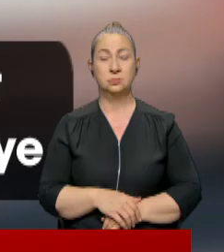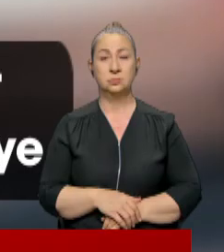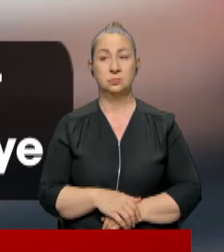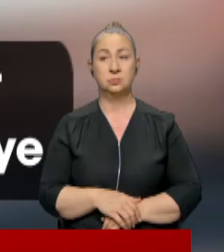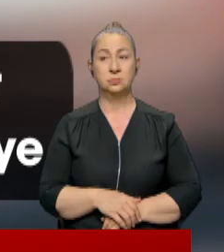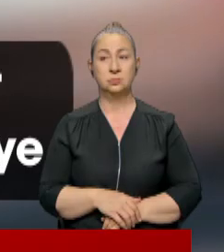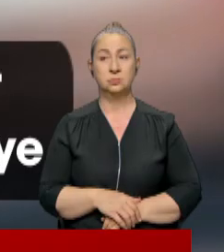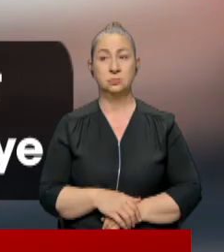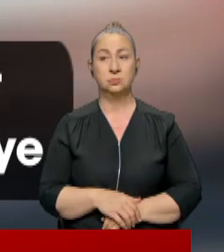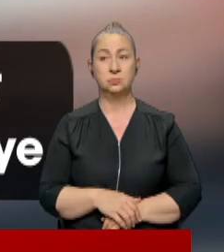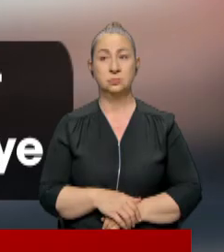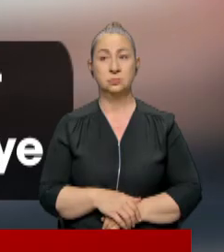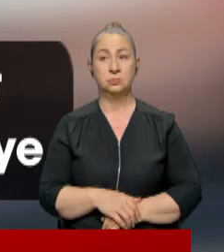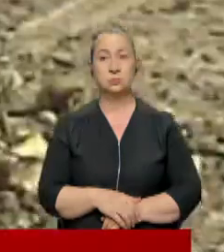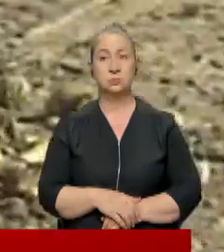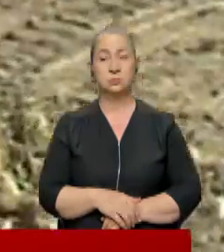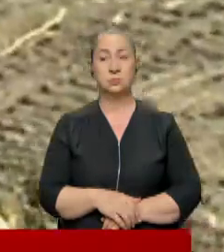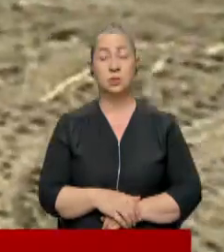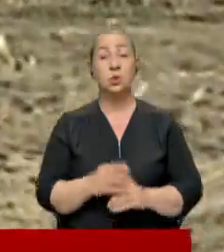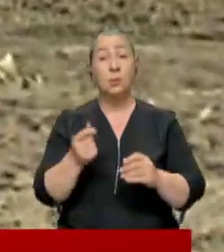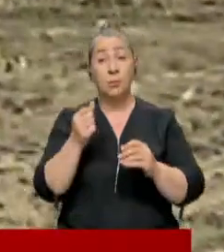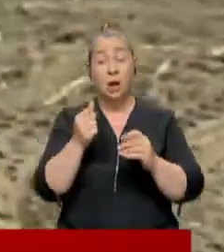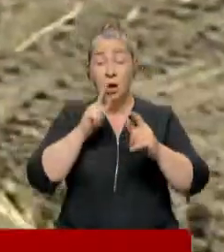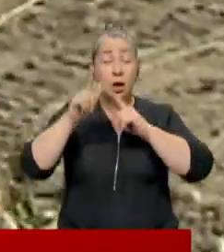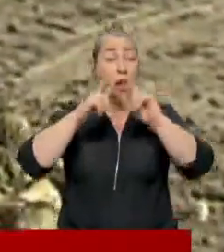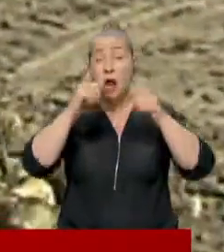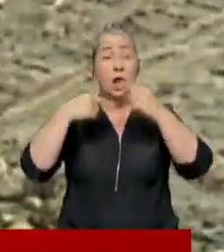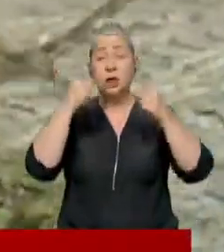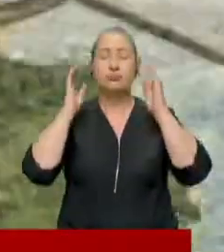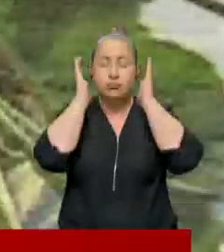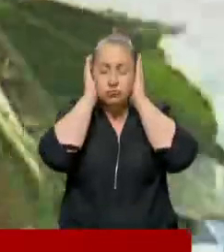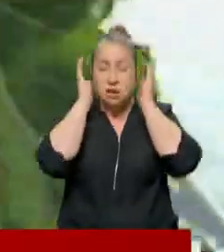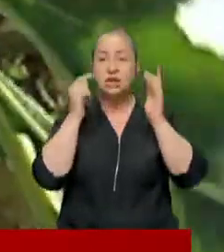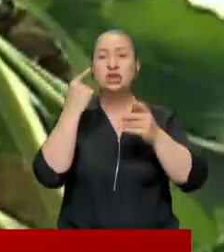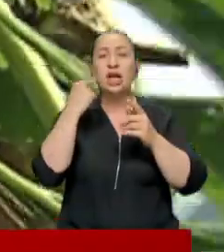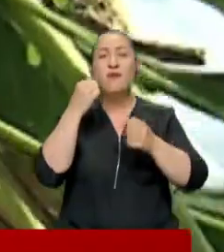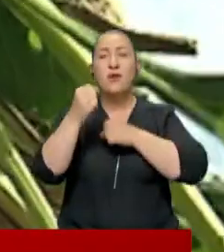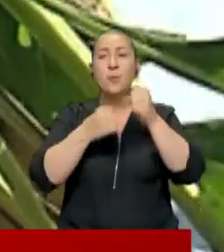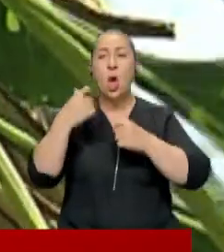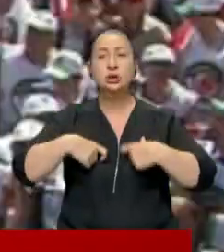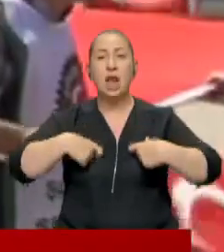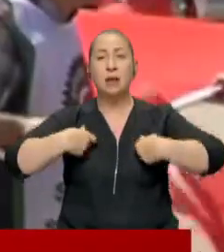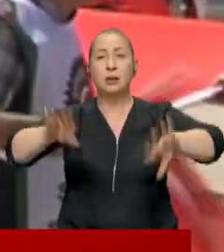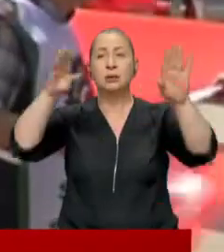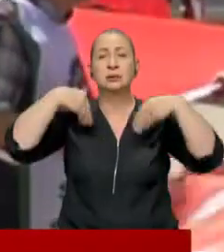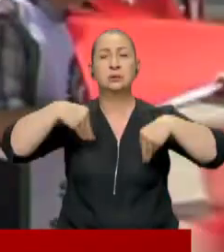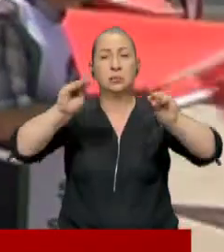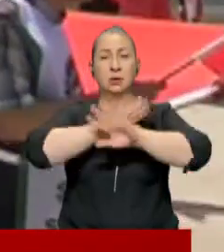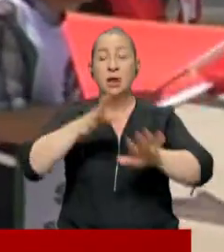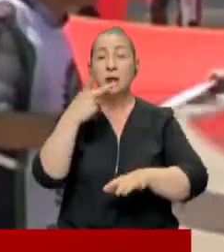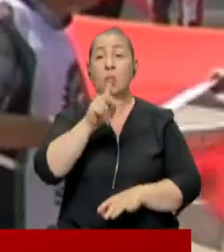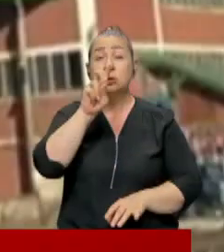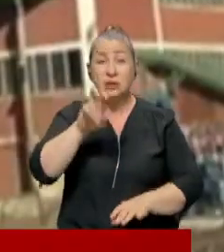özelleştirilirse ülke kaosa gider diye. Yükselen seslere kulak tıkandı, şeker fabrikaları özelleştirildi.